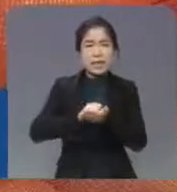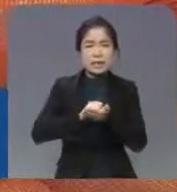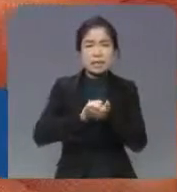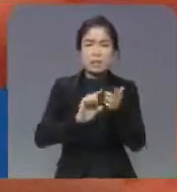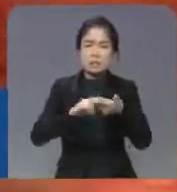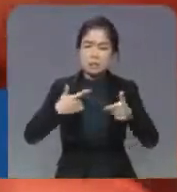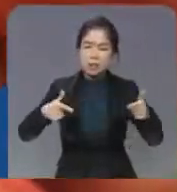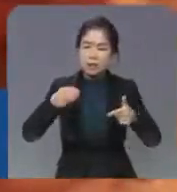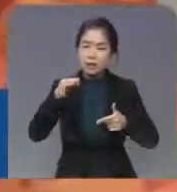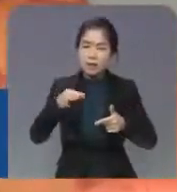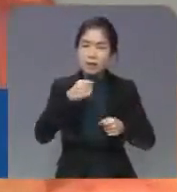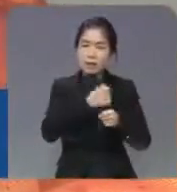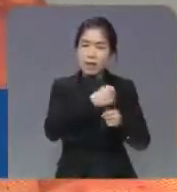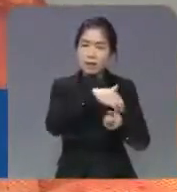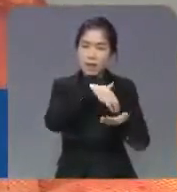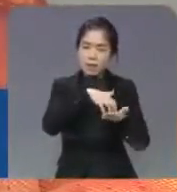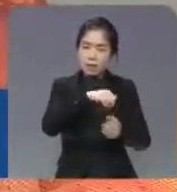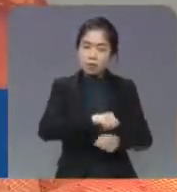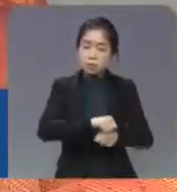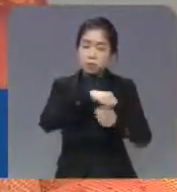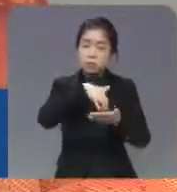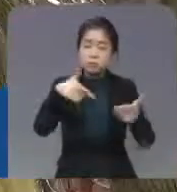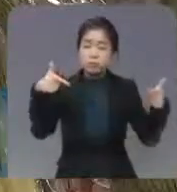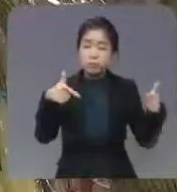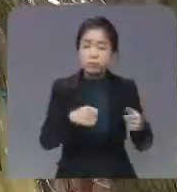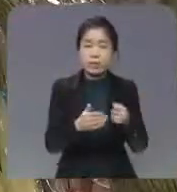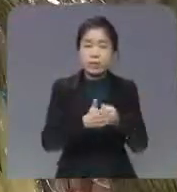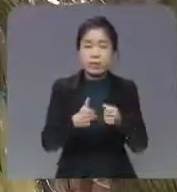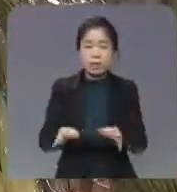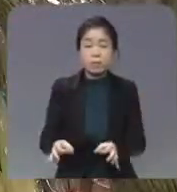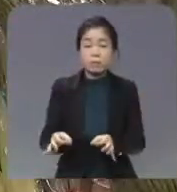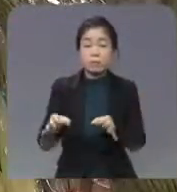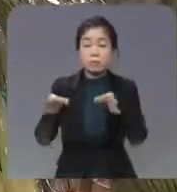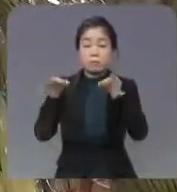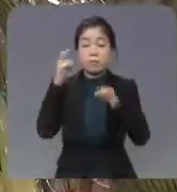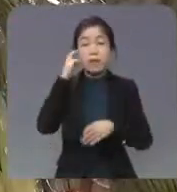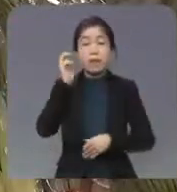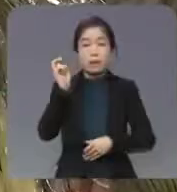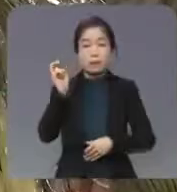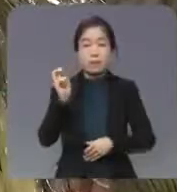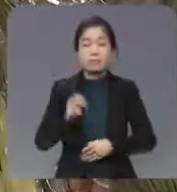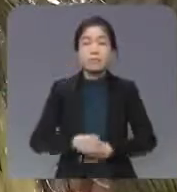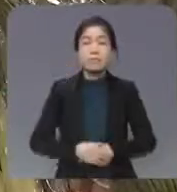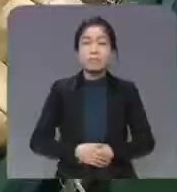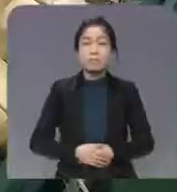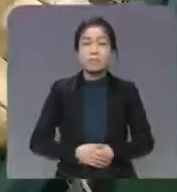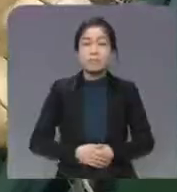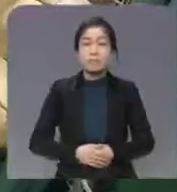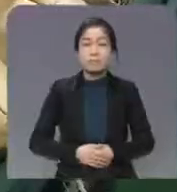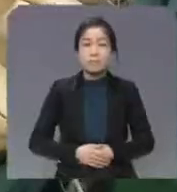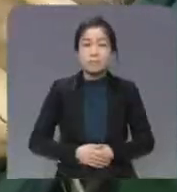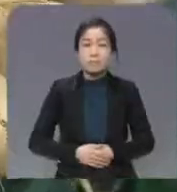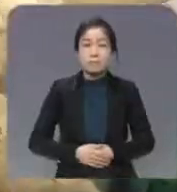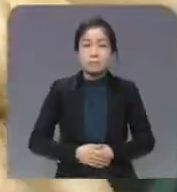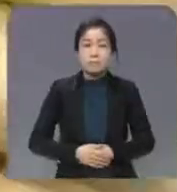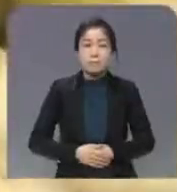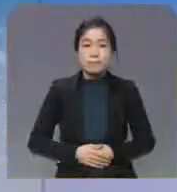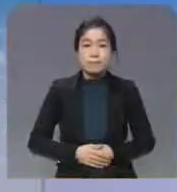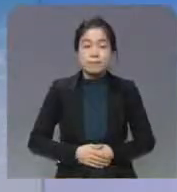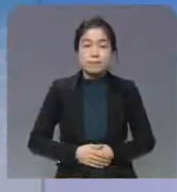가격이 생산량과 재고량 감소 등의 이유로 높은 수준을 유지할 것으로 전망했습니다.